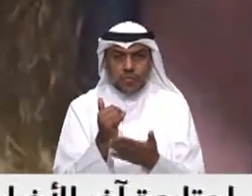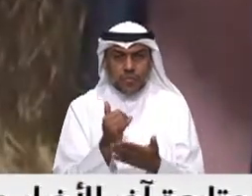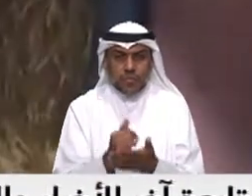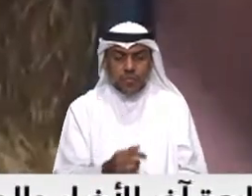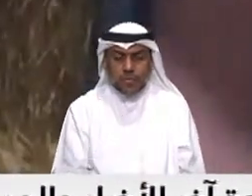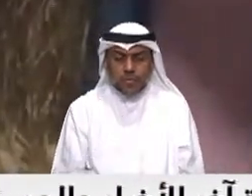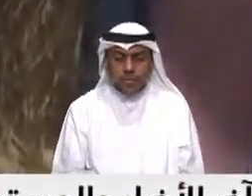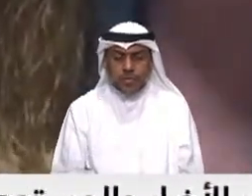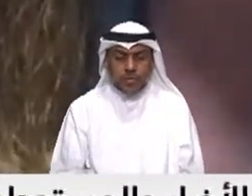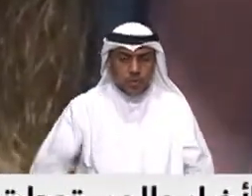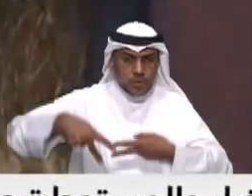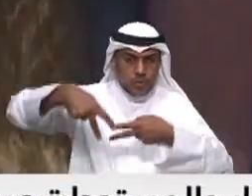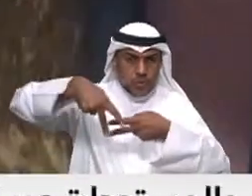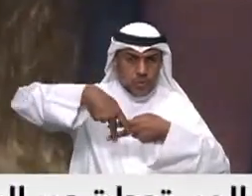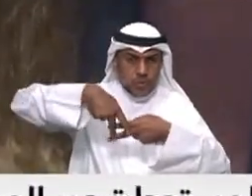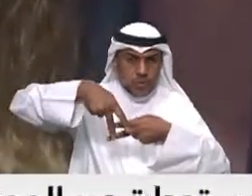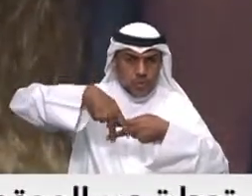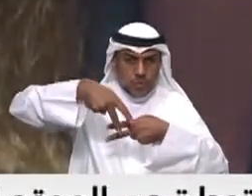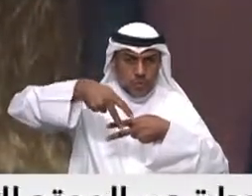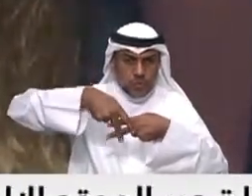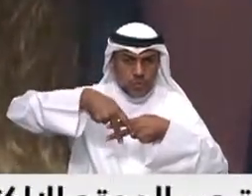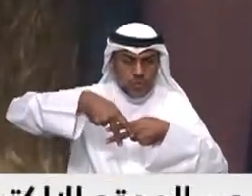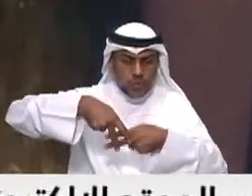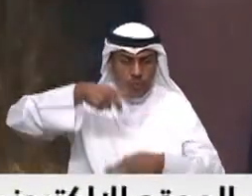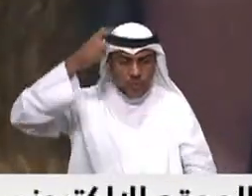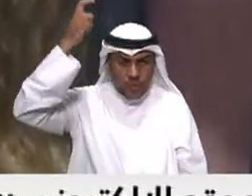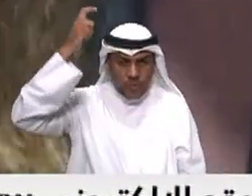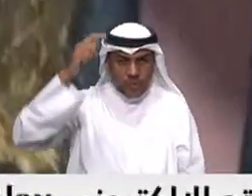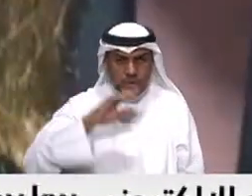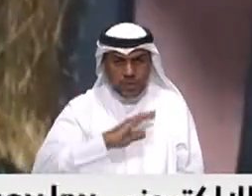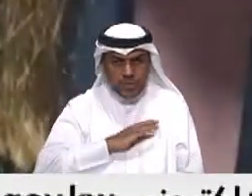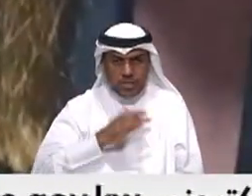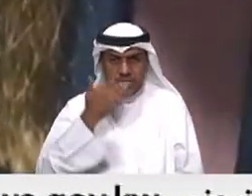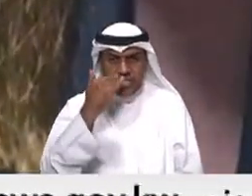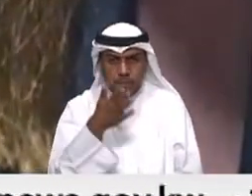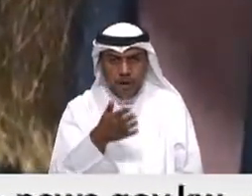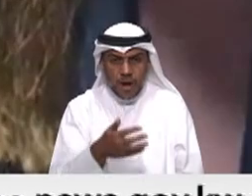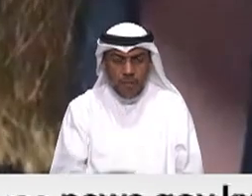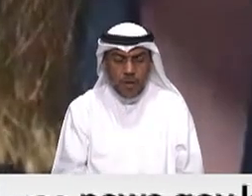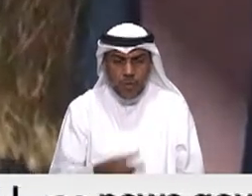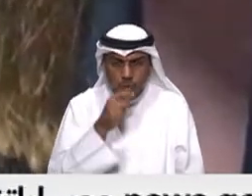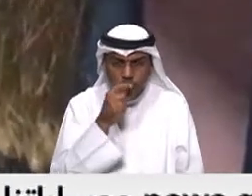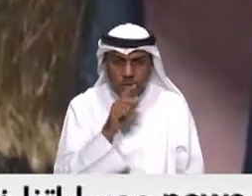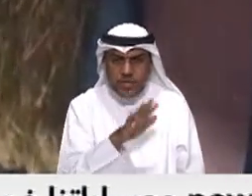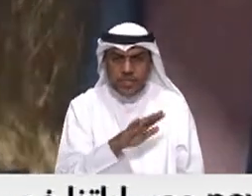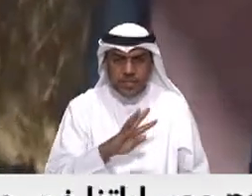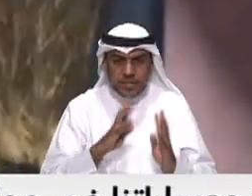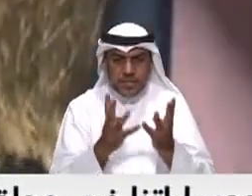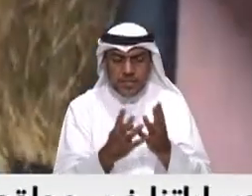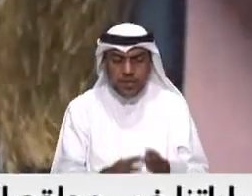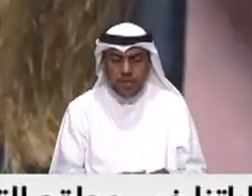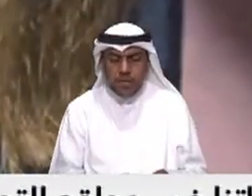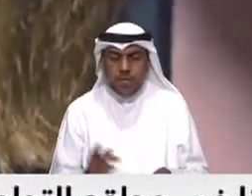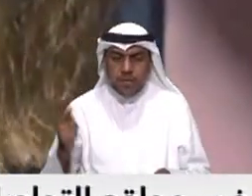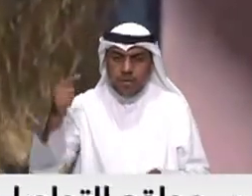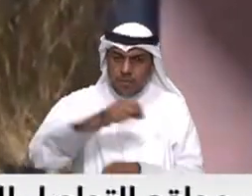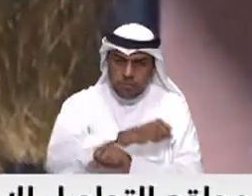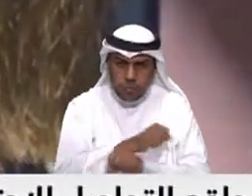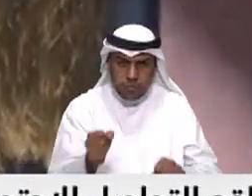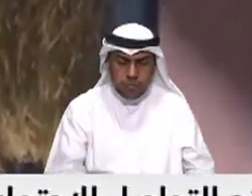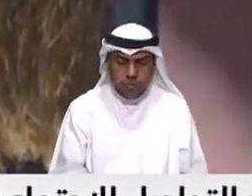أغار العدو الإسرائيلي على مقهى كان يتواجد فيه شبان، سقط منهم 3 قتلى، وهناك